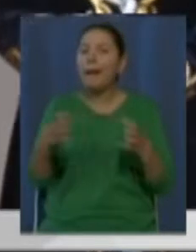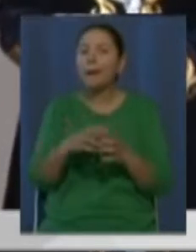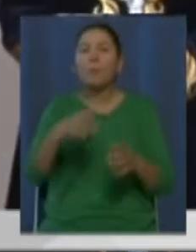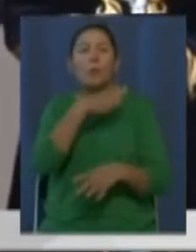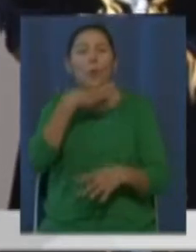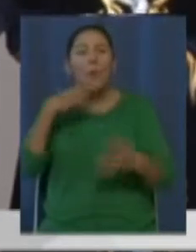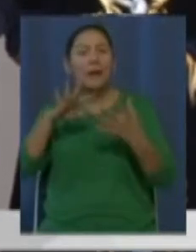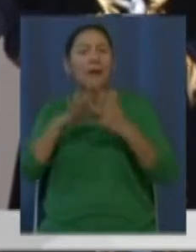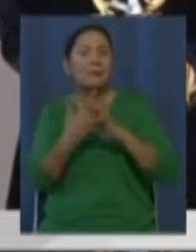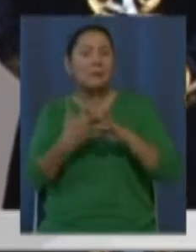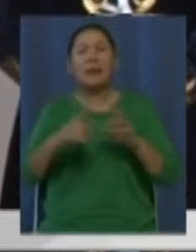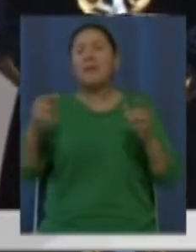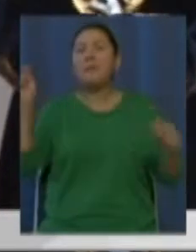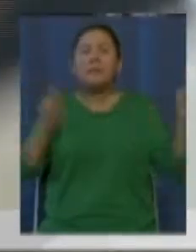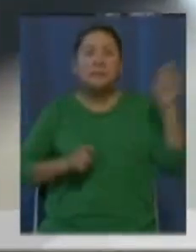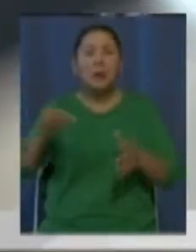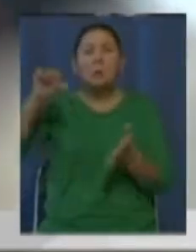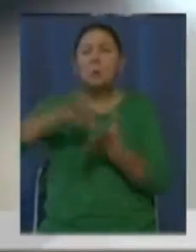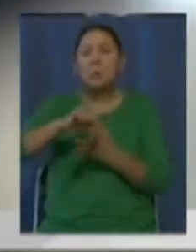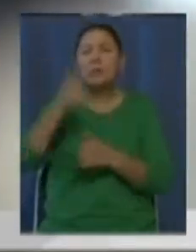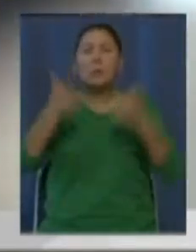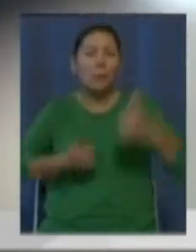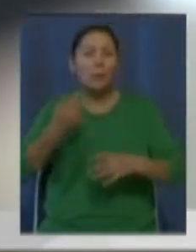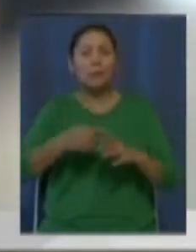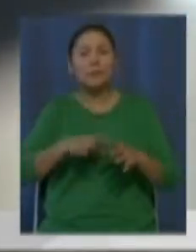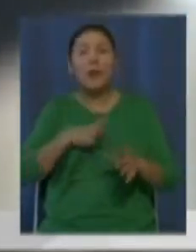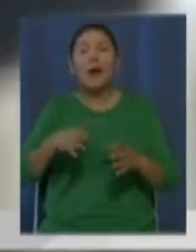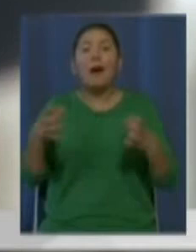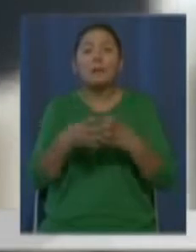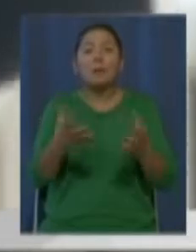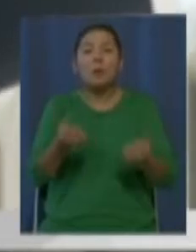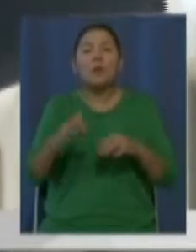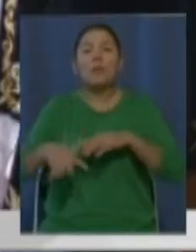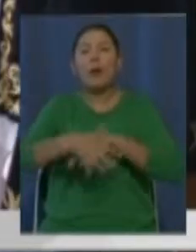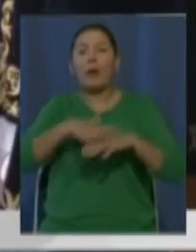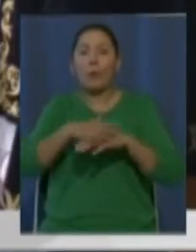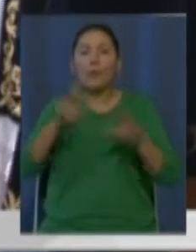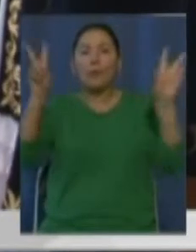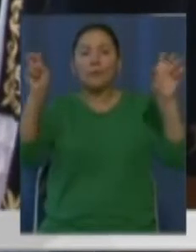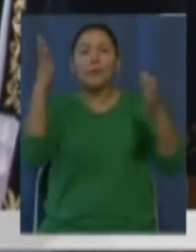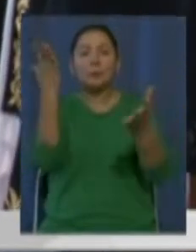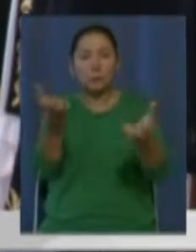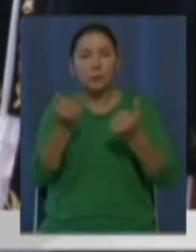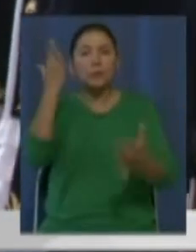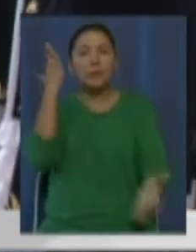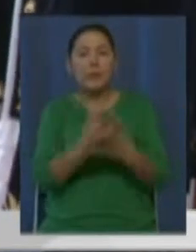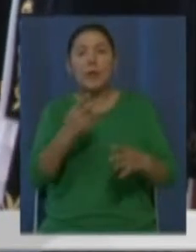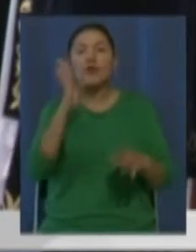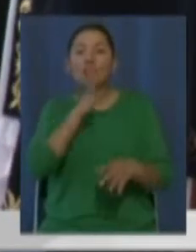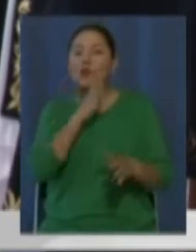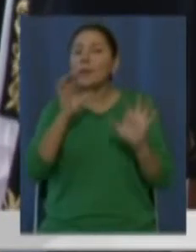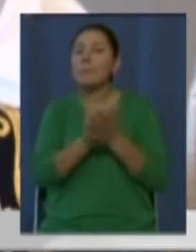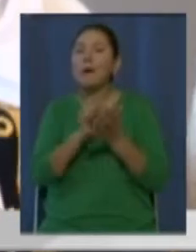Санаулы жылда ансамбльдің қалын көрермені қалыптасты. Көрерменнің көзайымын айналған ансамбль бұл халықты қатағын алды. Ал бұған дейін Маңғыстау